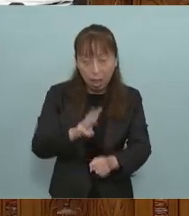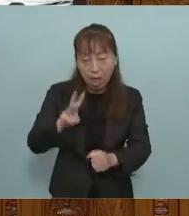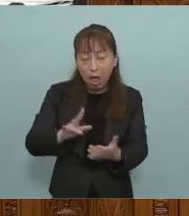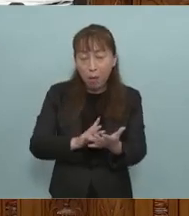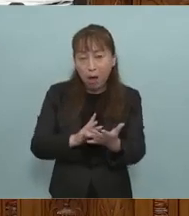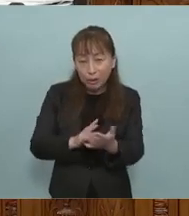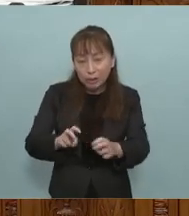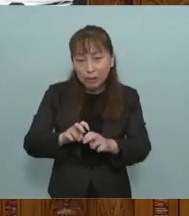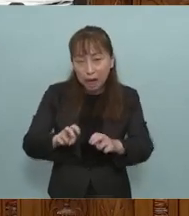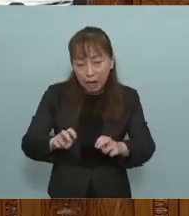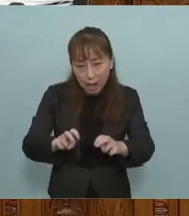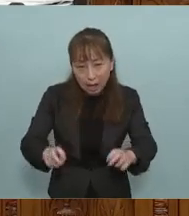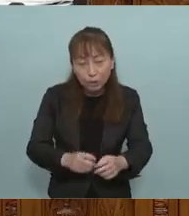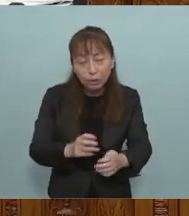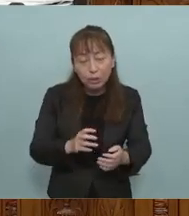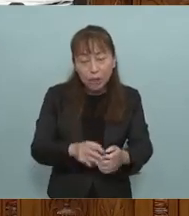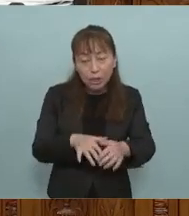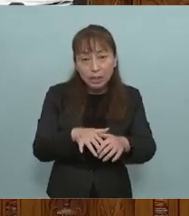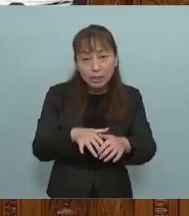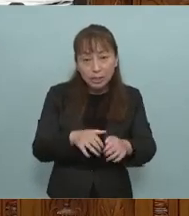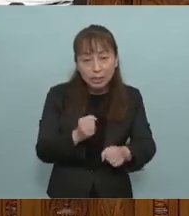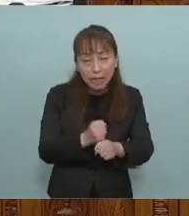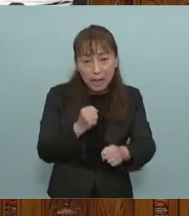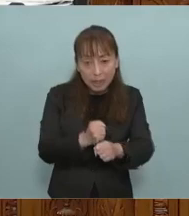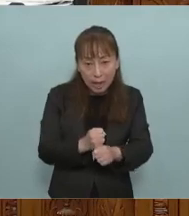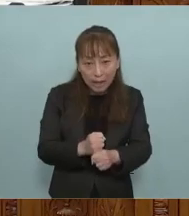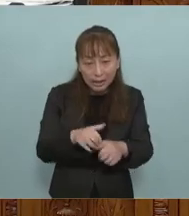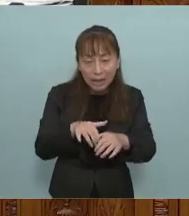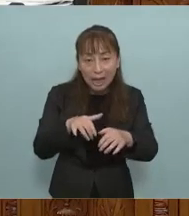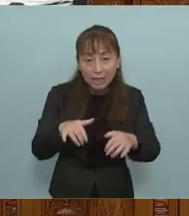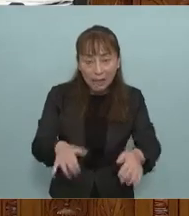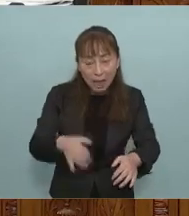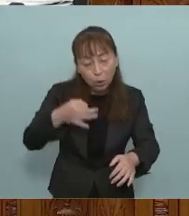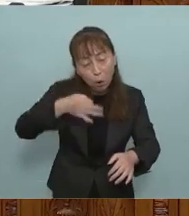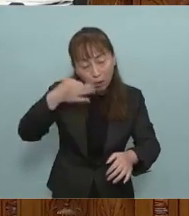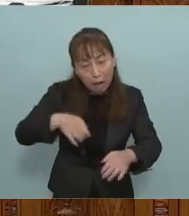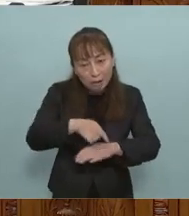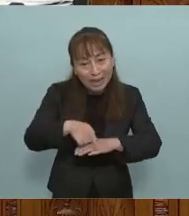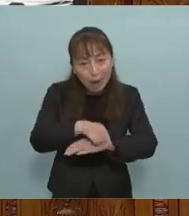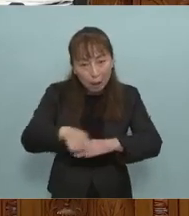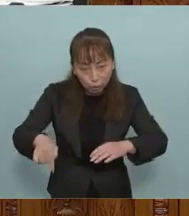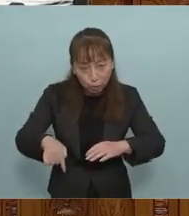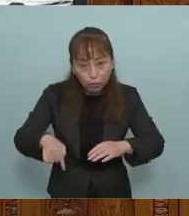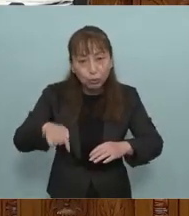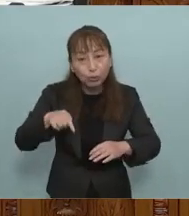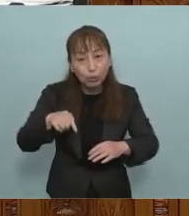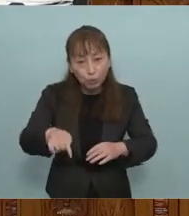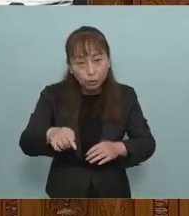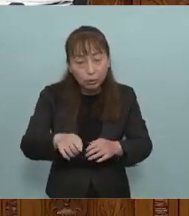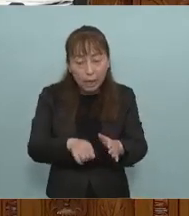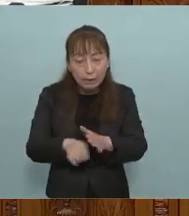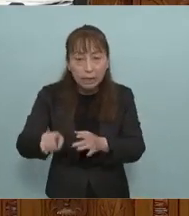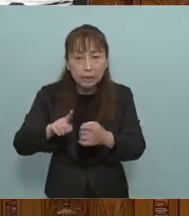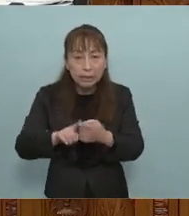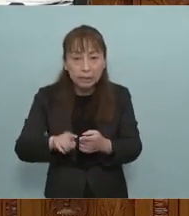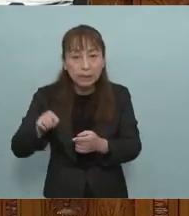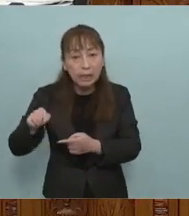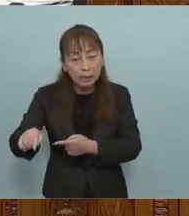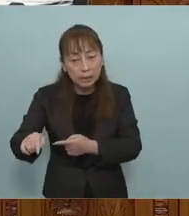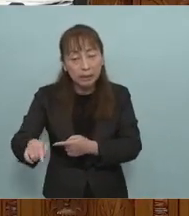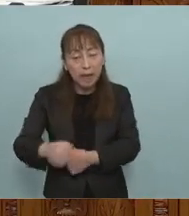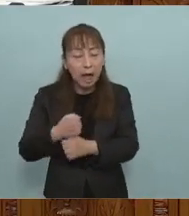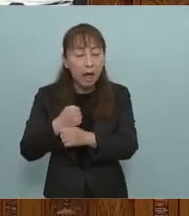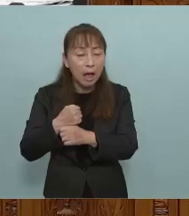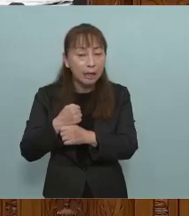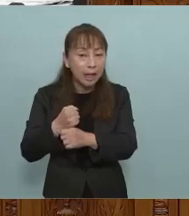ワクチン開発生産体制強化戦略に基づき、A メドに先進的研究開発戦